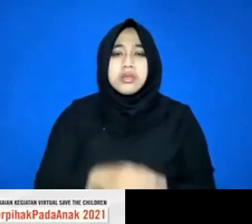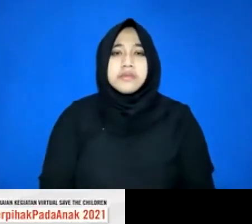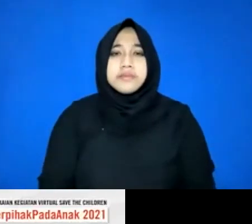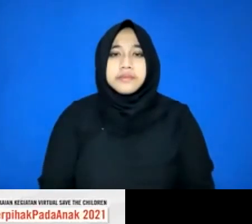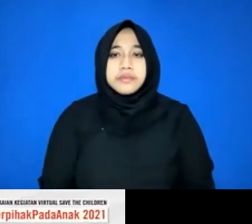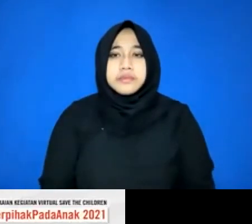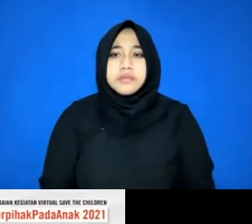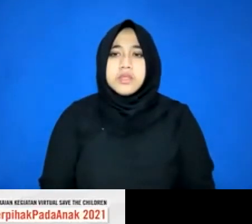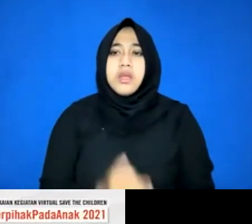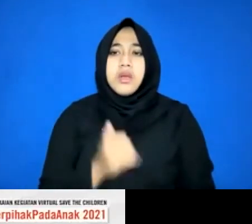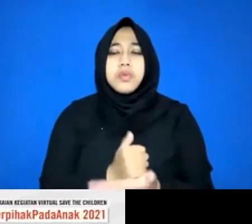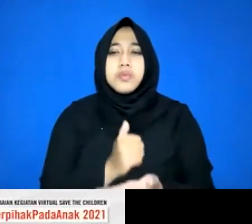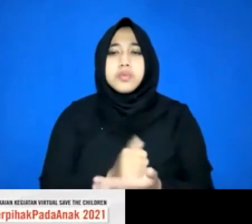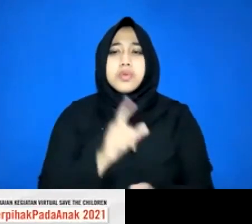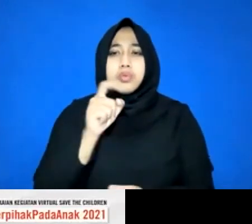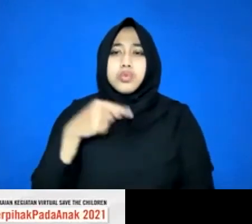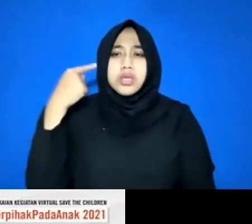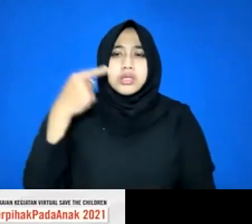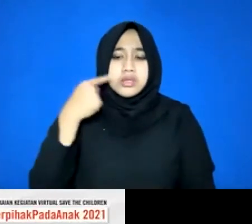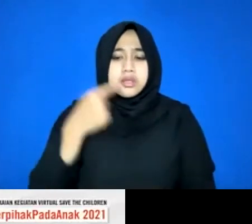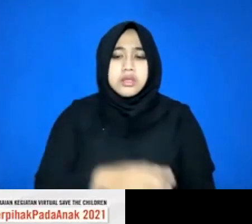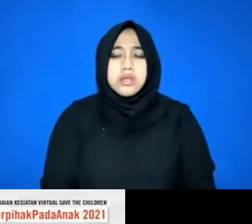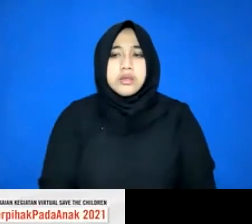sangat dibutuhkan lebih sering karena